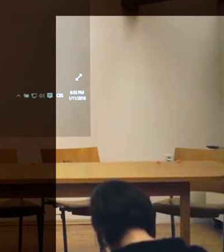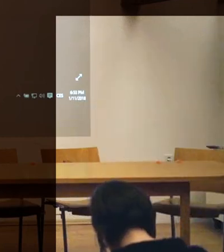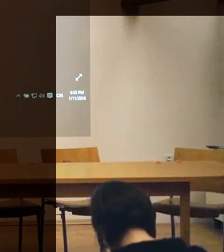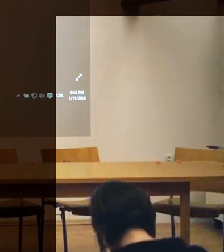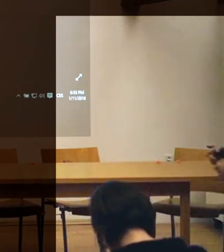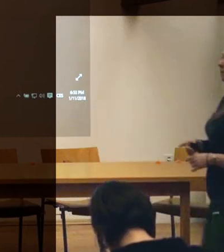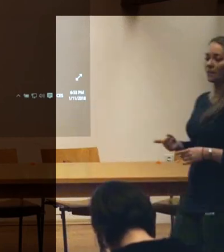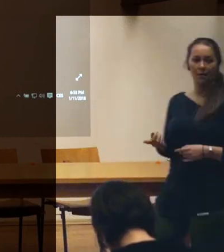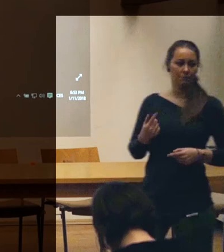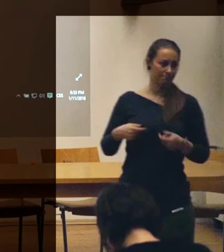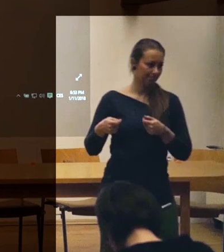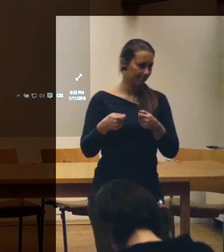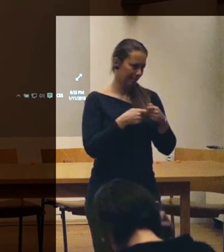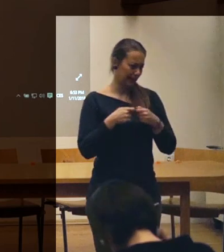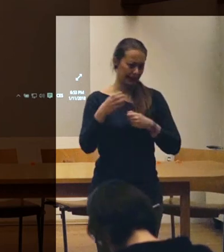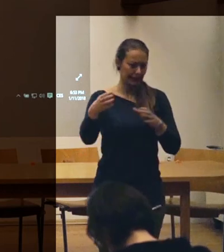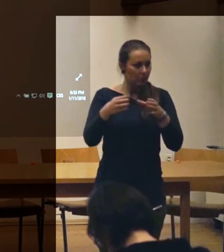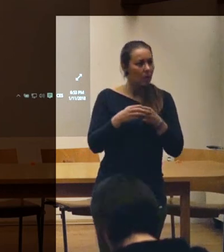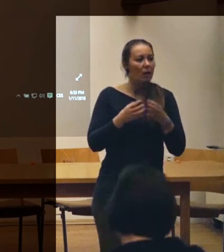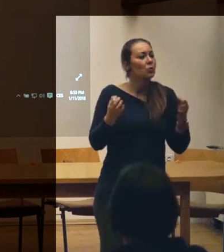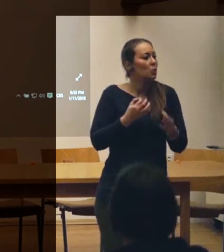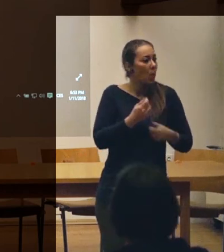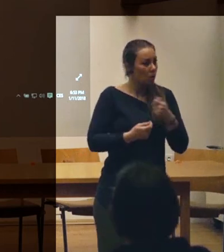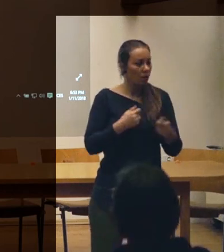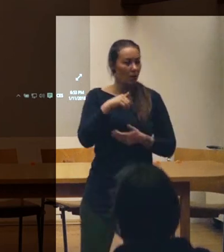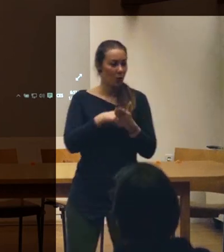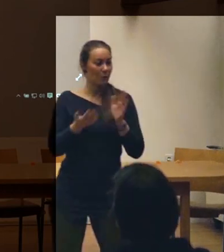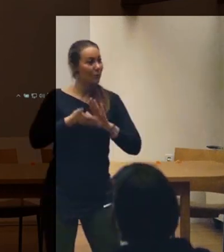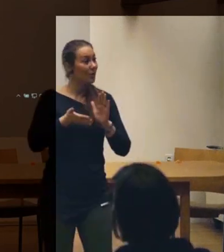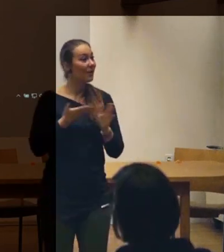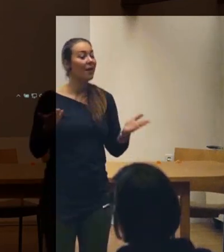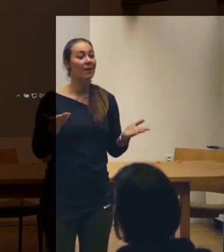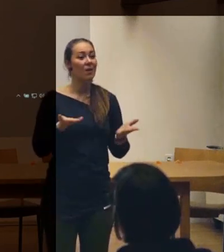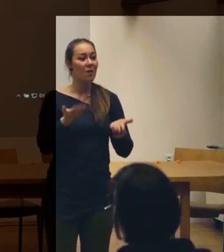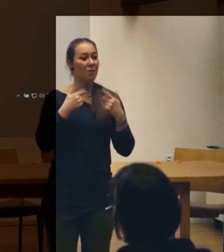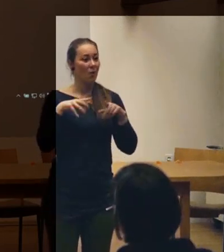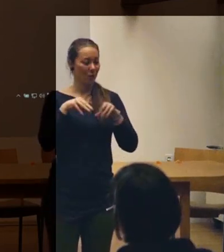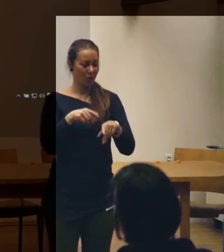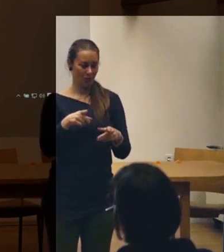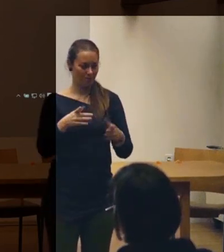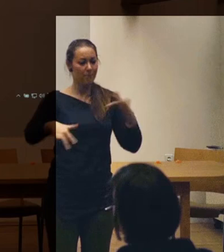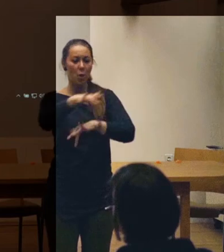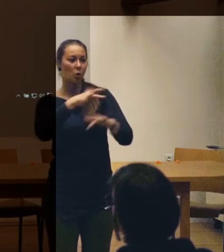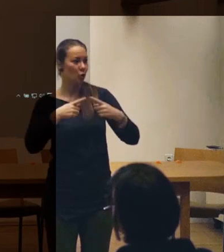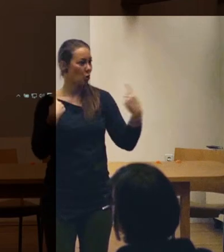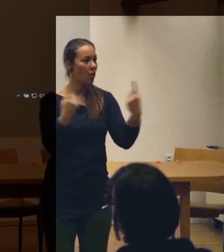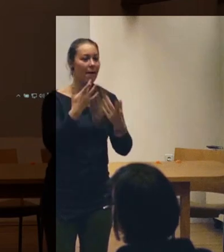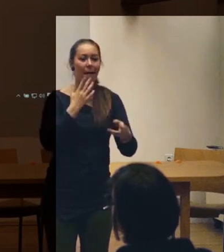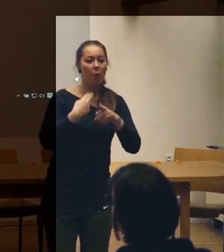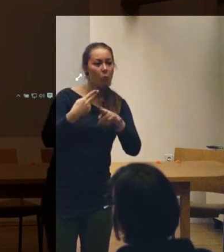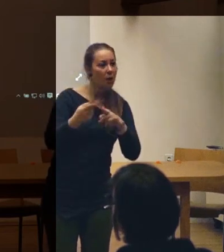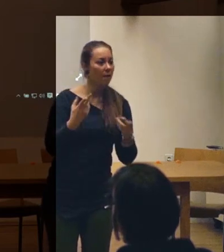veškeré, že sme sa snažili napríklad degendrovať záchody. Akože vlastne sme uvažovali o tom priestore, že čo v tom priestore je skryté a čo